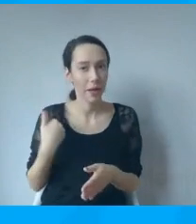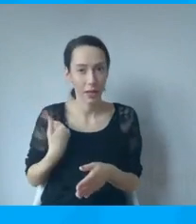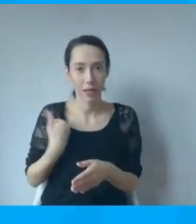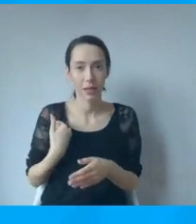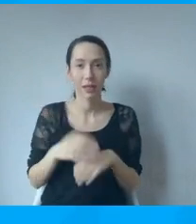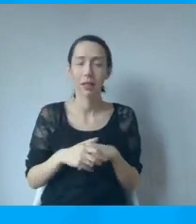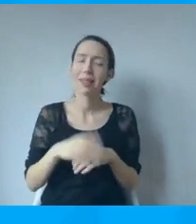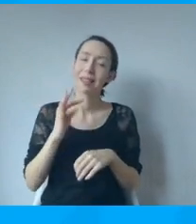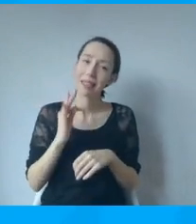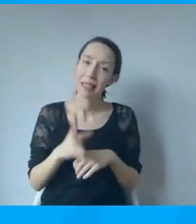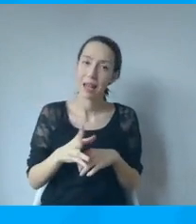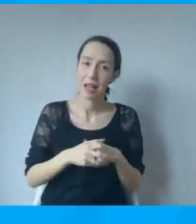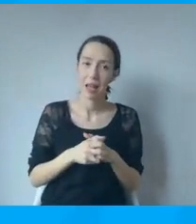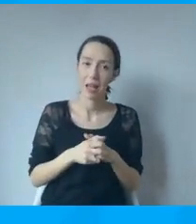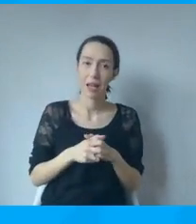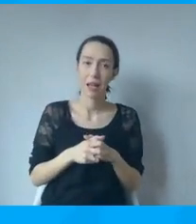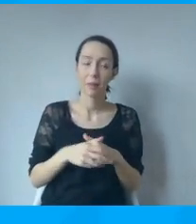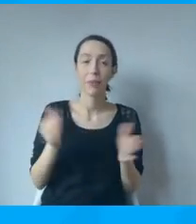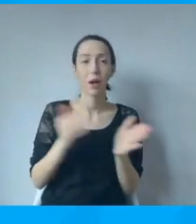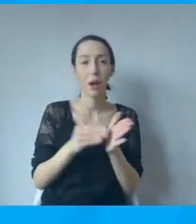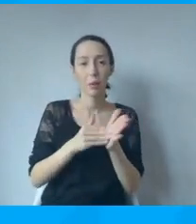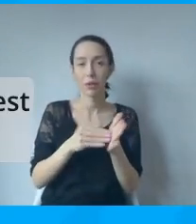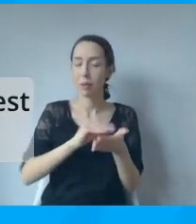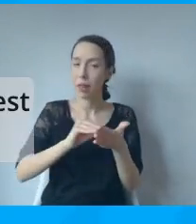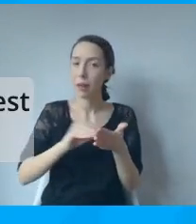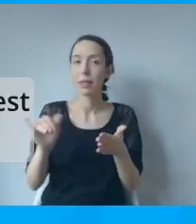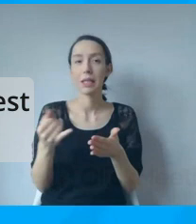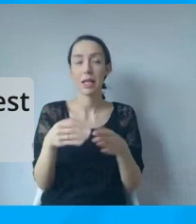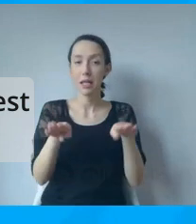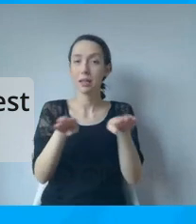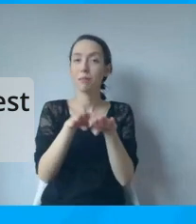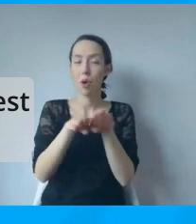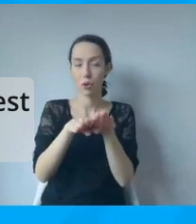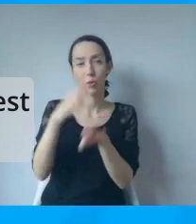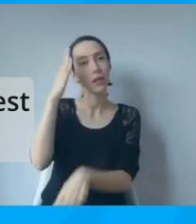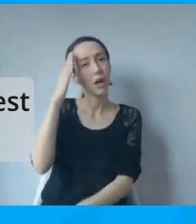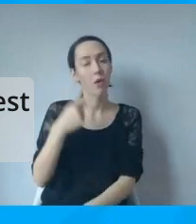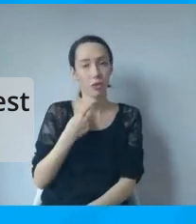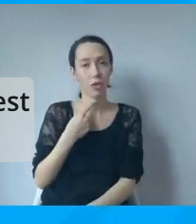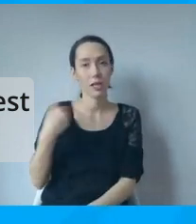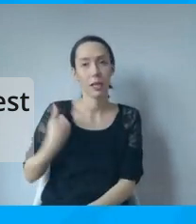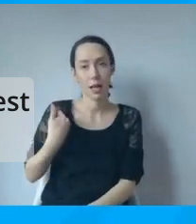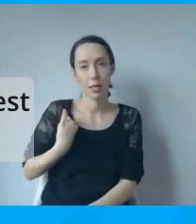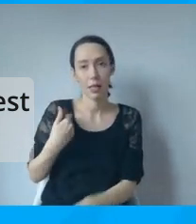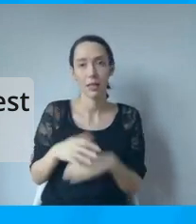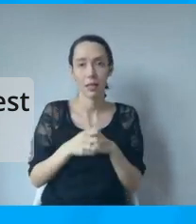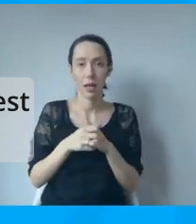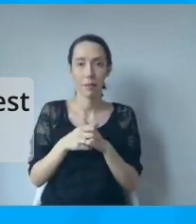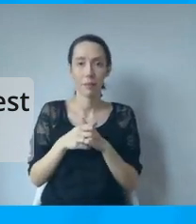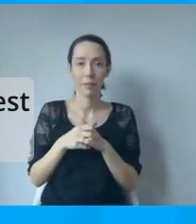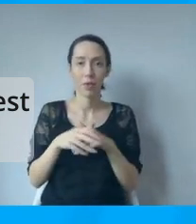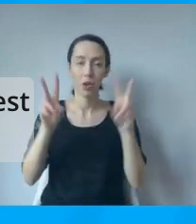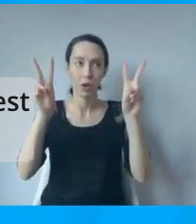Warto zawsze zaznaczyć poziom znajomości języka angielskiego, czyli tak jak pokazywałam, w tej sekcji tak naprawdę to jest sekcja